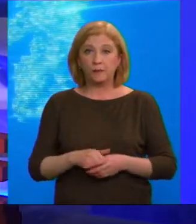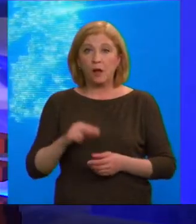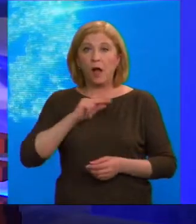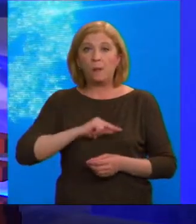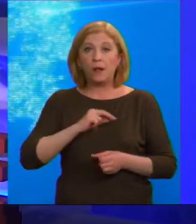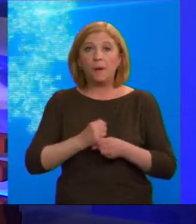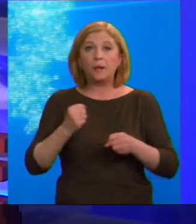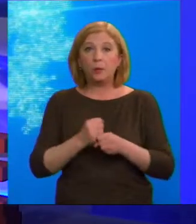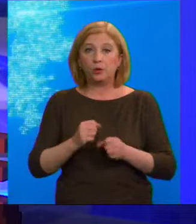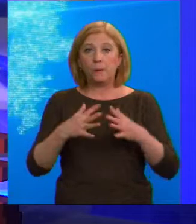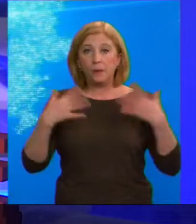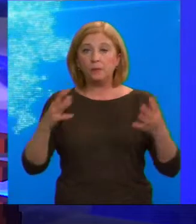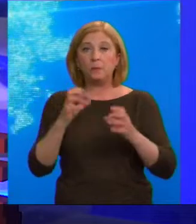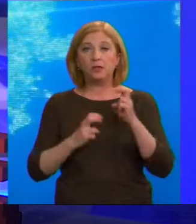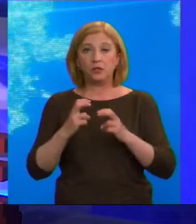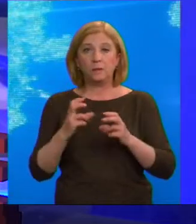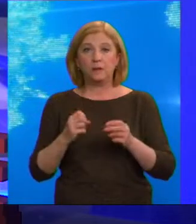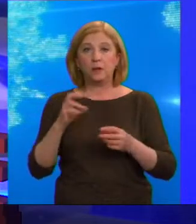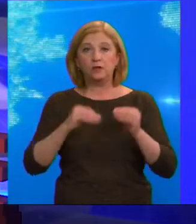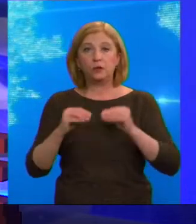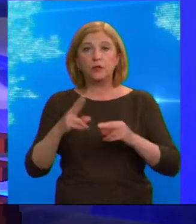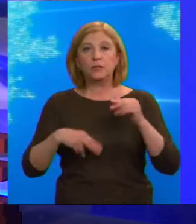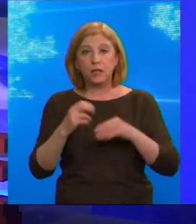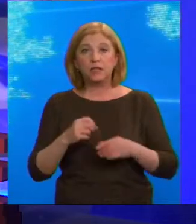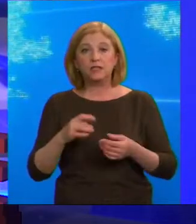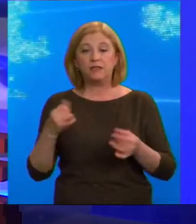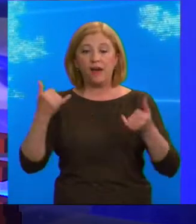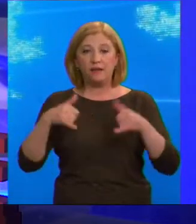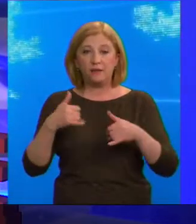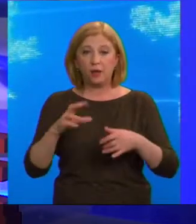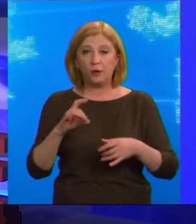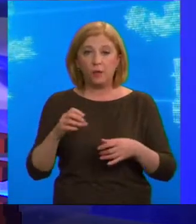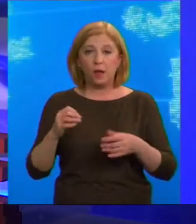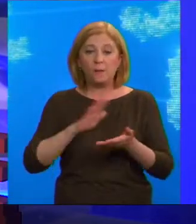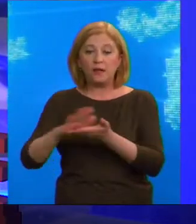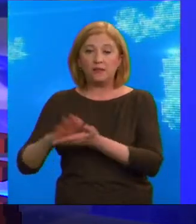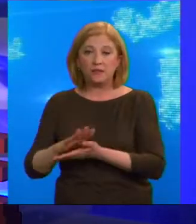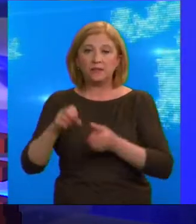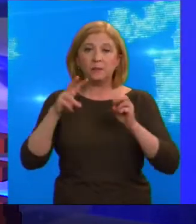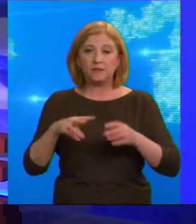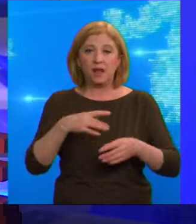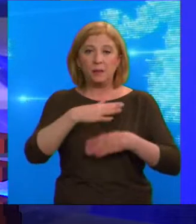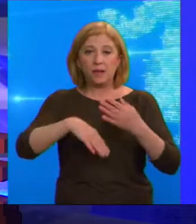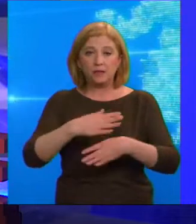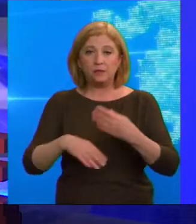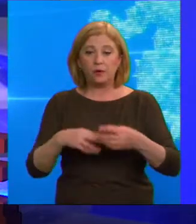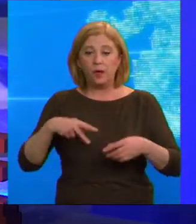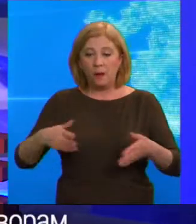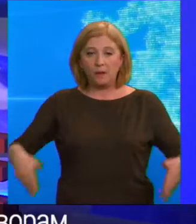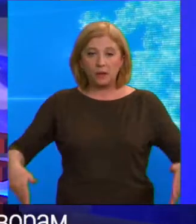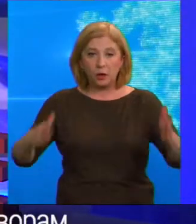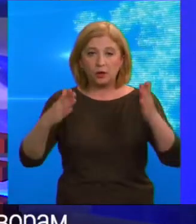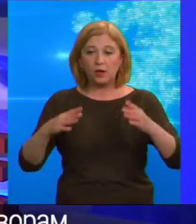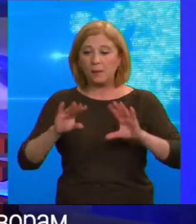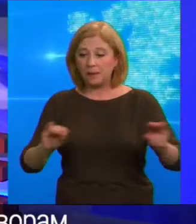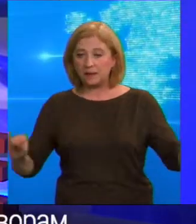Обработка промышленного масштаба. Завод по изготовлению конструкции для строительства нефтяной отрасли продезинфицировали. Специальным раствором рабочие прошлись по тротуарам, входным группам и